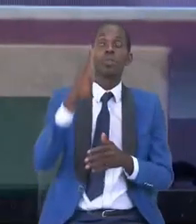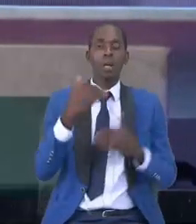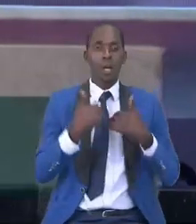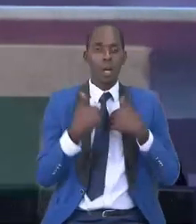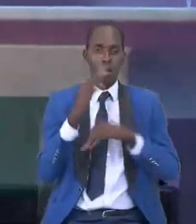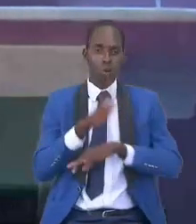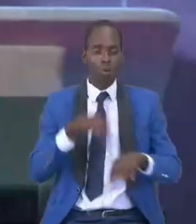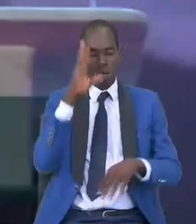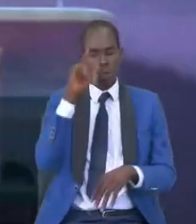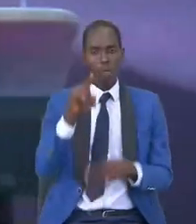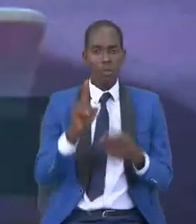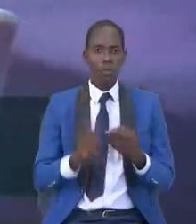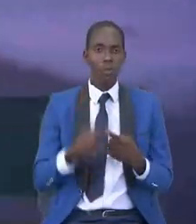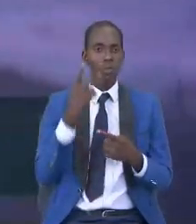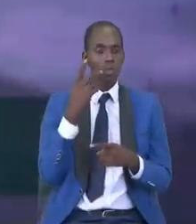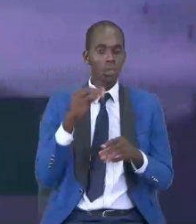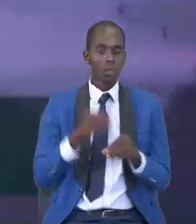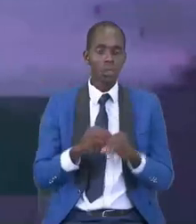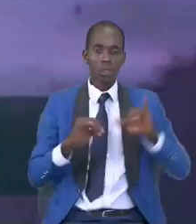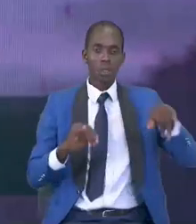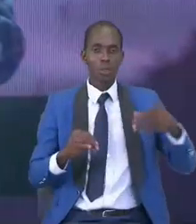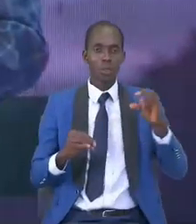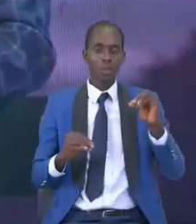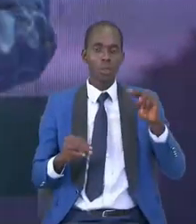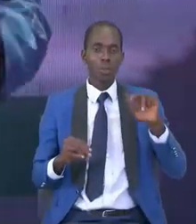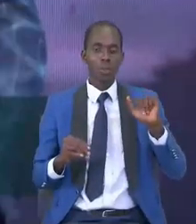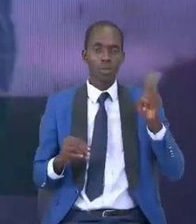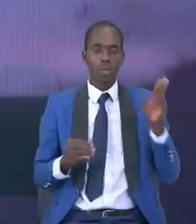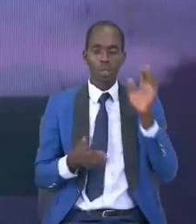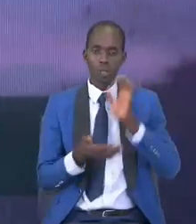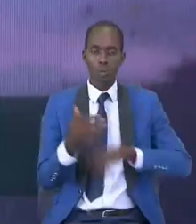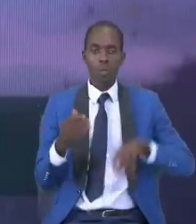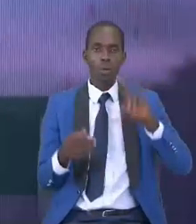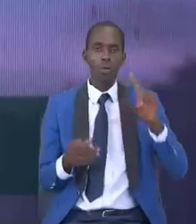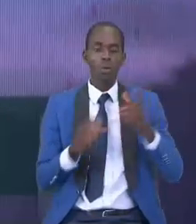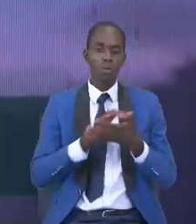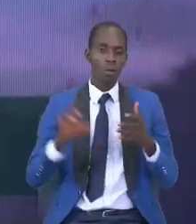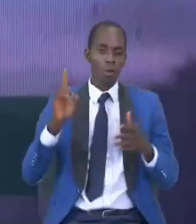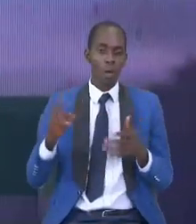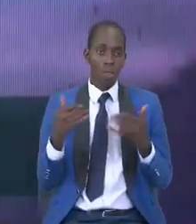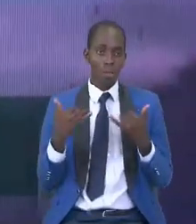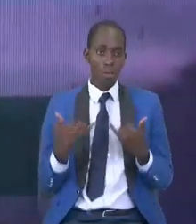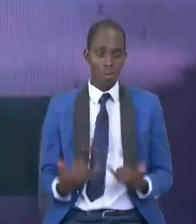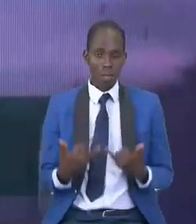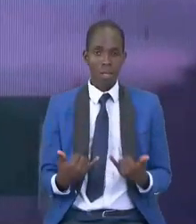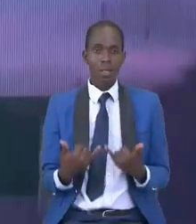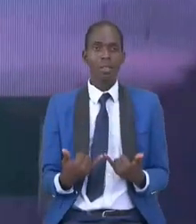Dieu l'avait appelé à accomplir. Chapitre 1 encore de Jonas, chapitre 1, verset